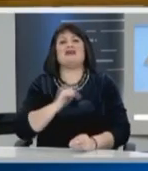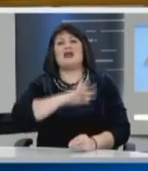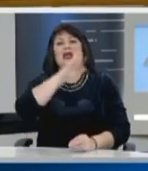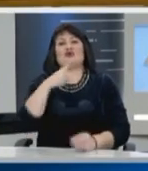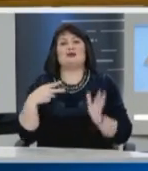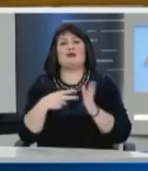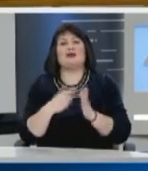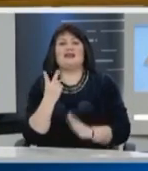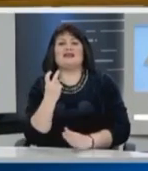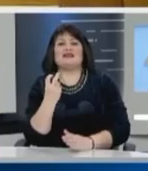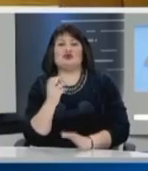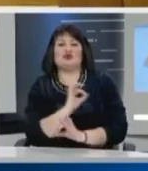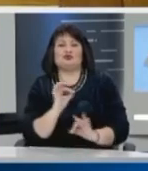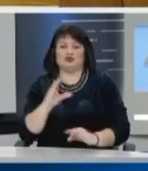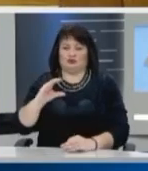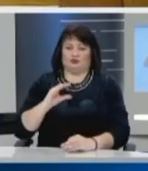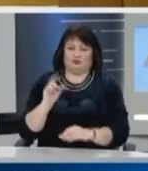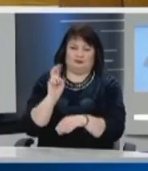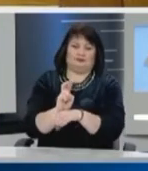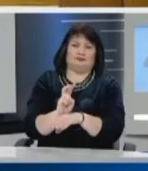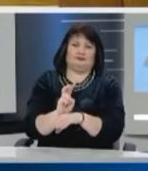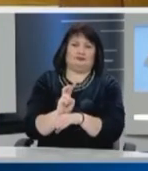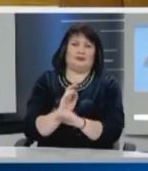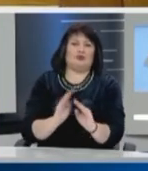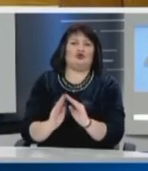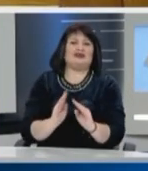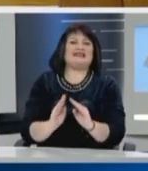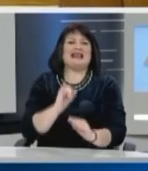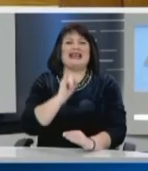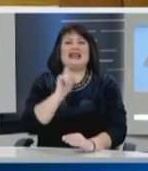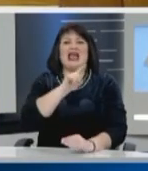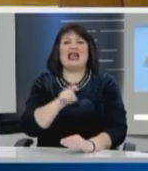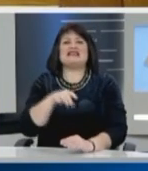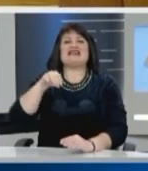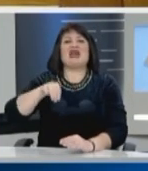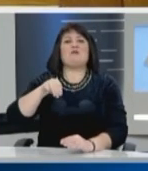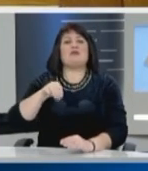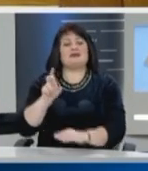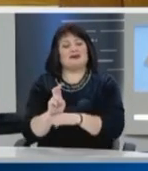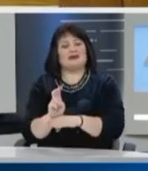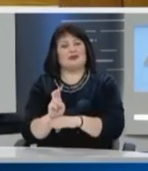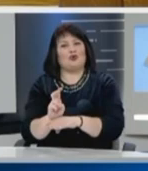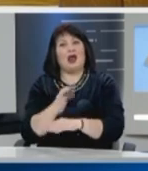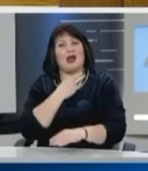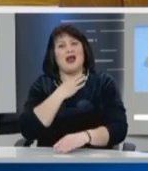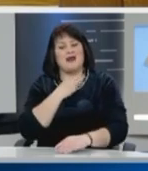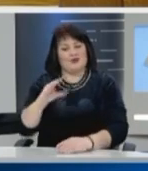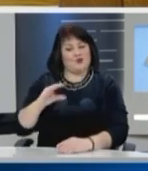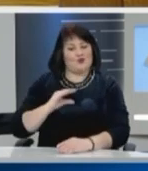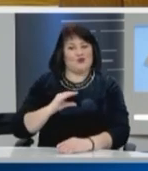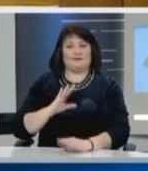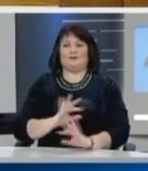το 2020, με το μαξιλάρι ρευστότητας του ESM, αλλά και να επαναφέρουμε